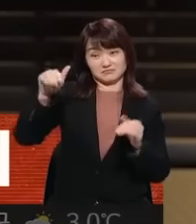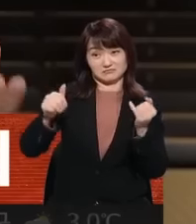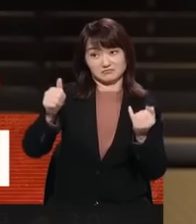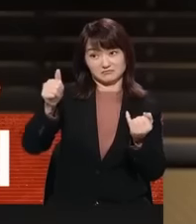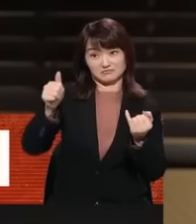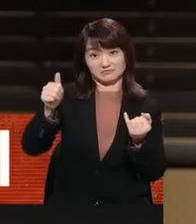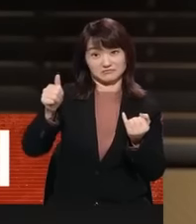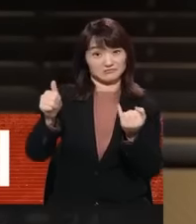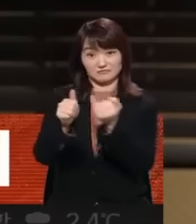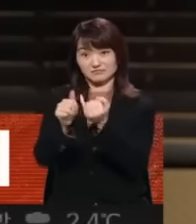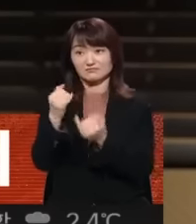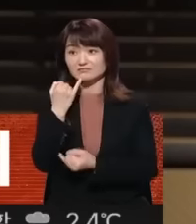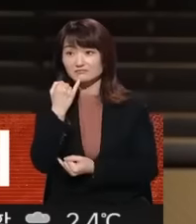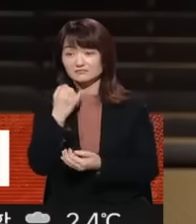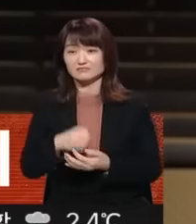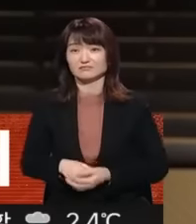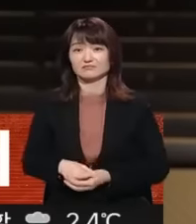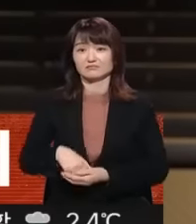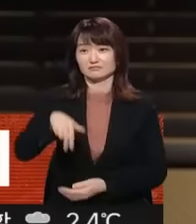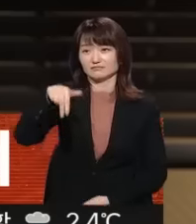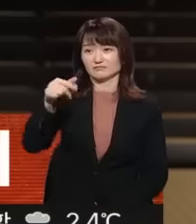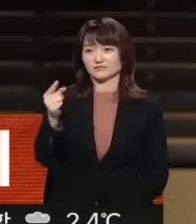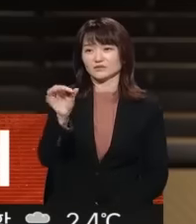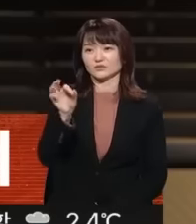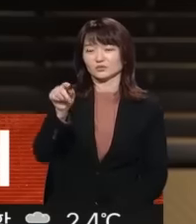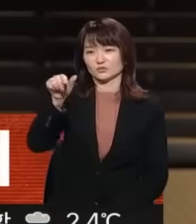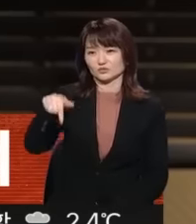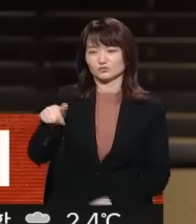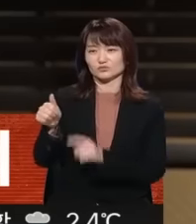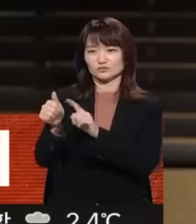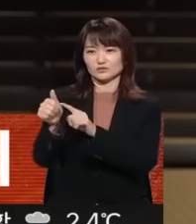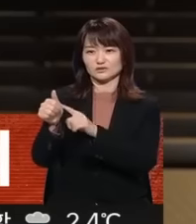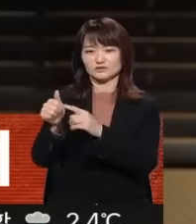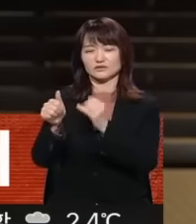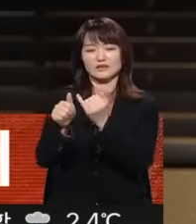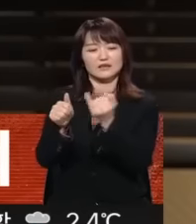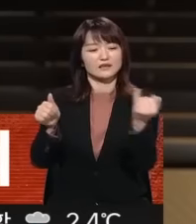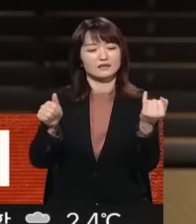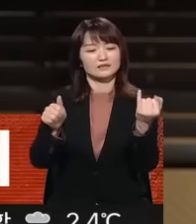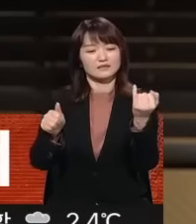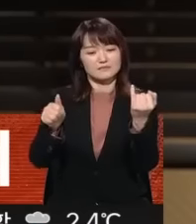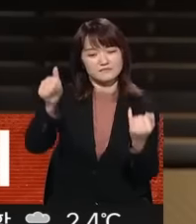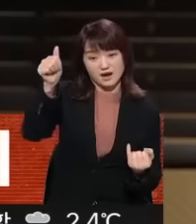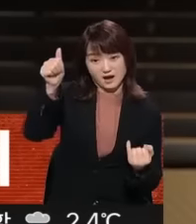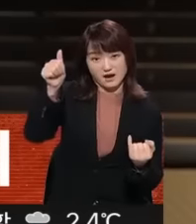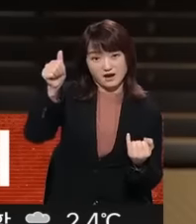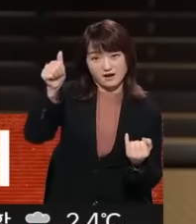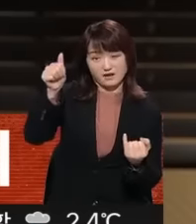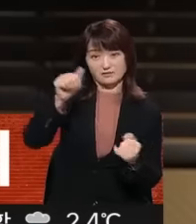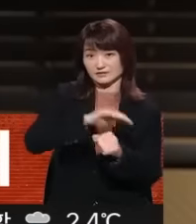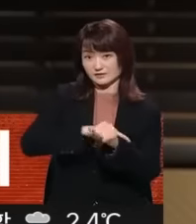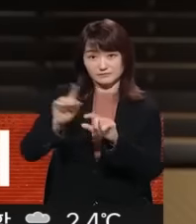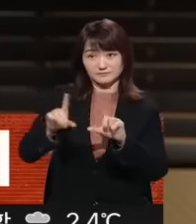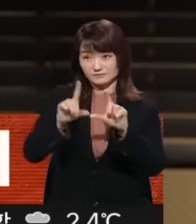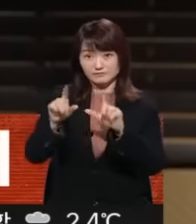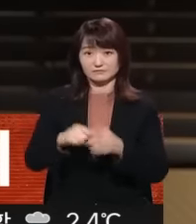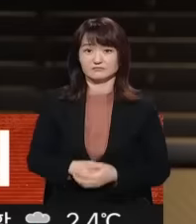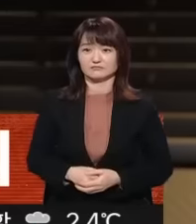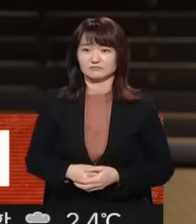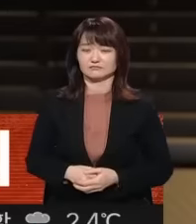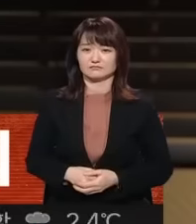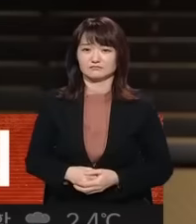조영구 씨 같은 경우도 좀 안에 보는 차이가 좀 많이 나거든요 잘 삽니다 그걸 갖고 이런 딱 기준으로 한 번도 보지도